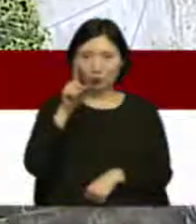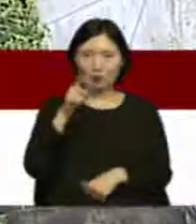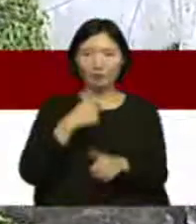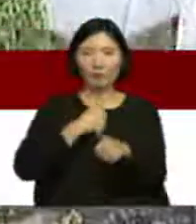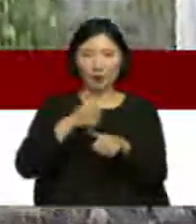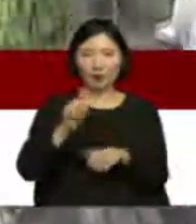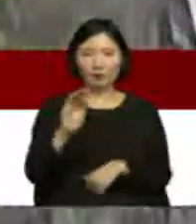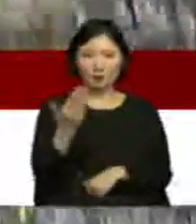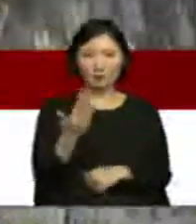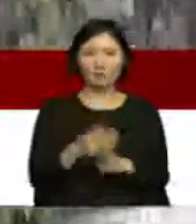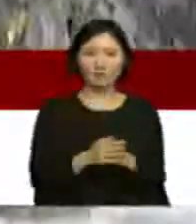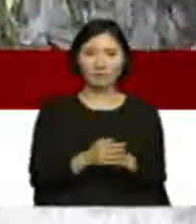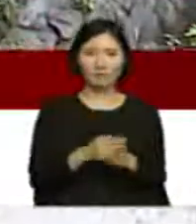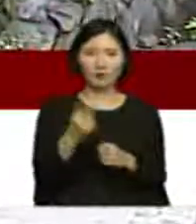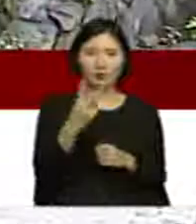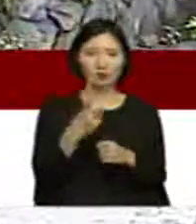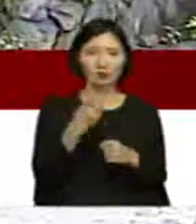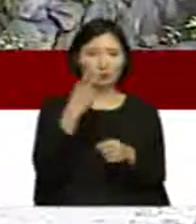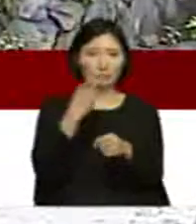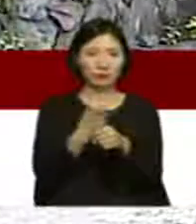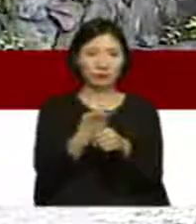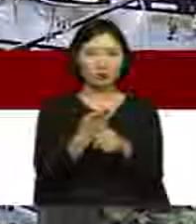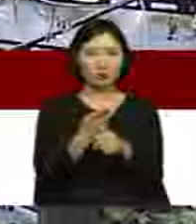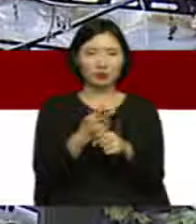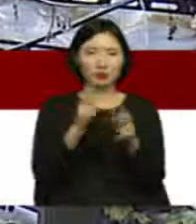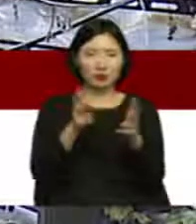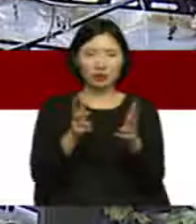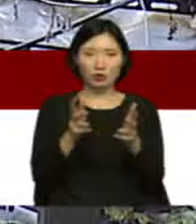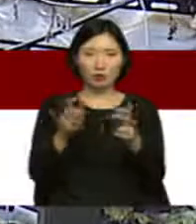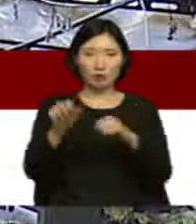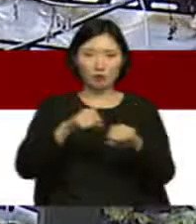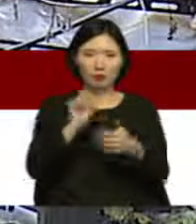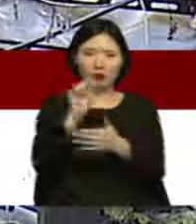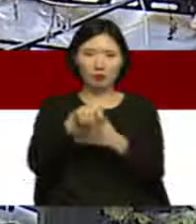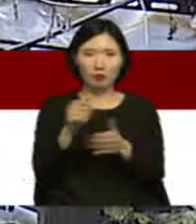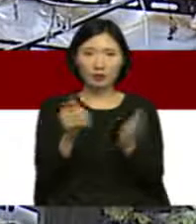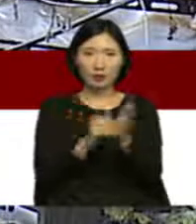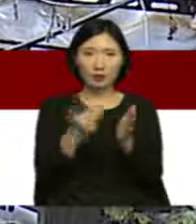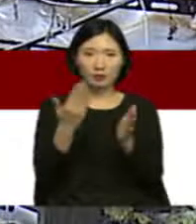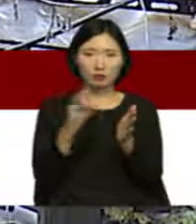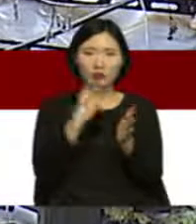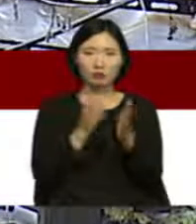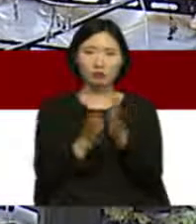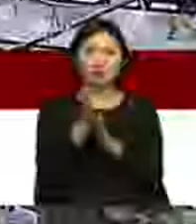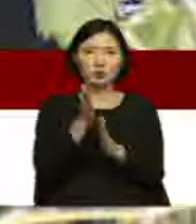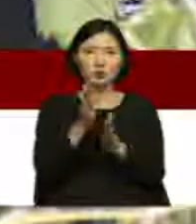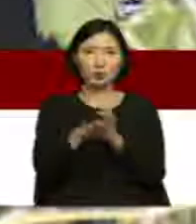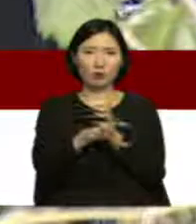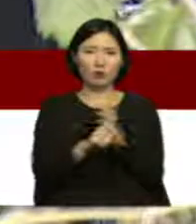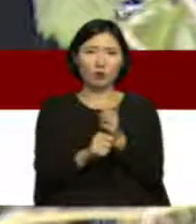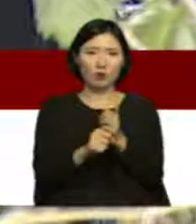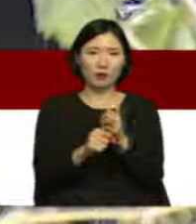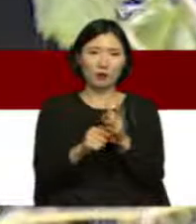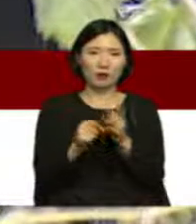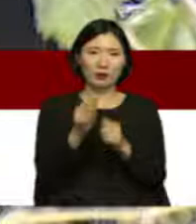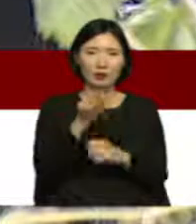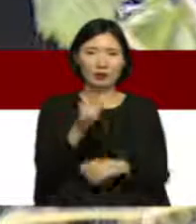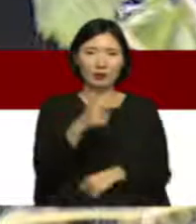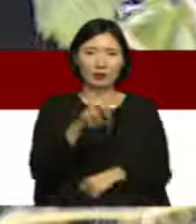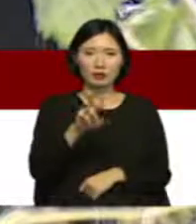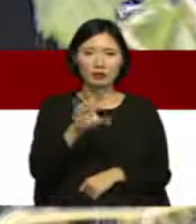사직 이 구역은 지난 2012년 사업시행 인가가 낮지만 서울시가 해당 구역에 있는 한양 도성을